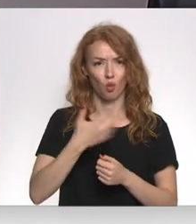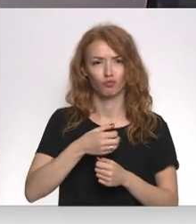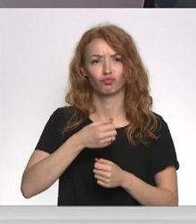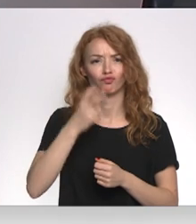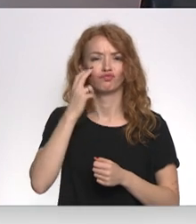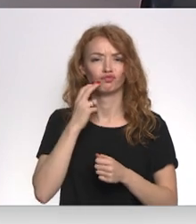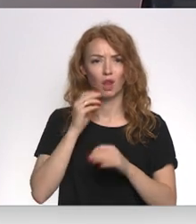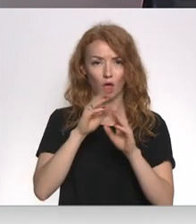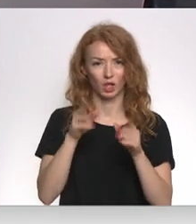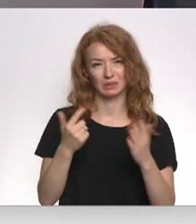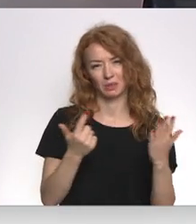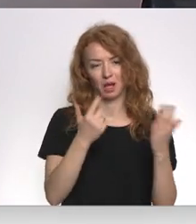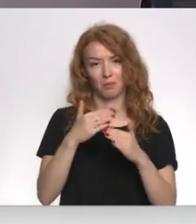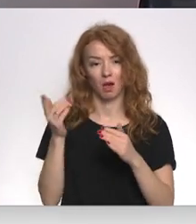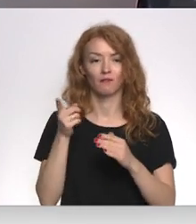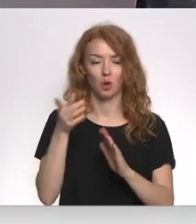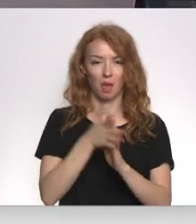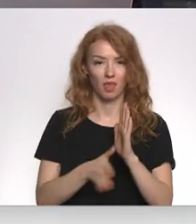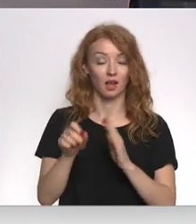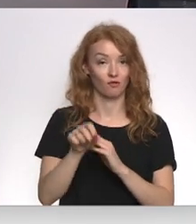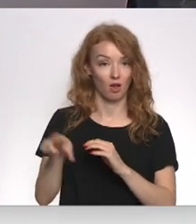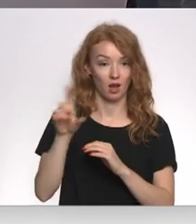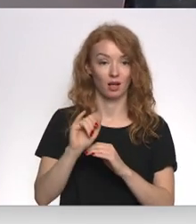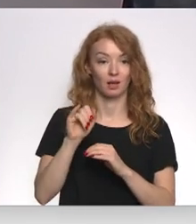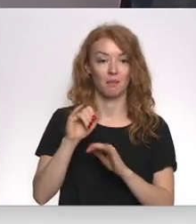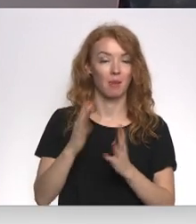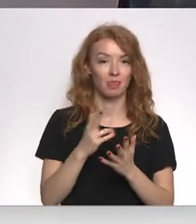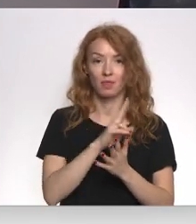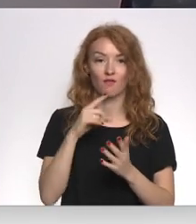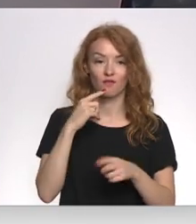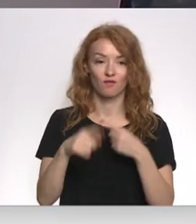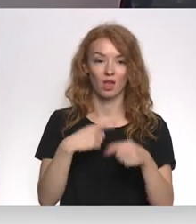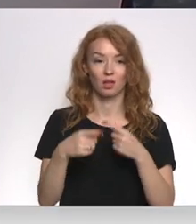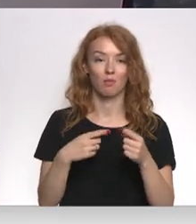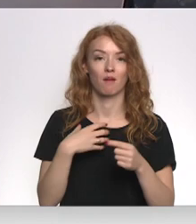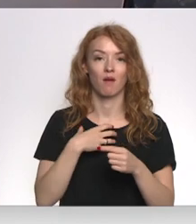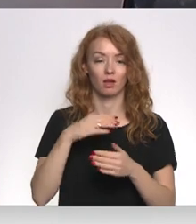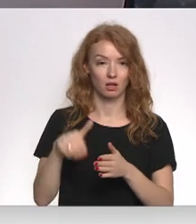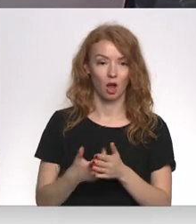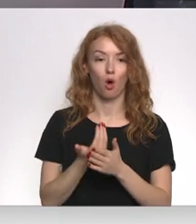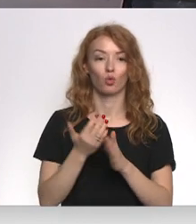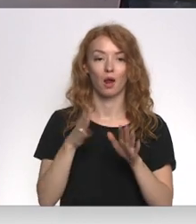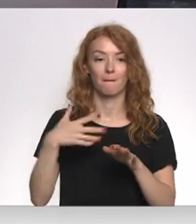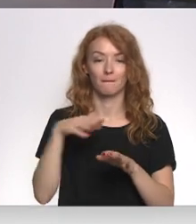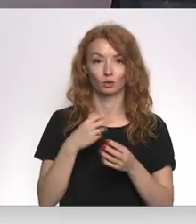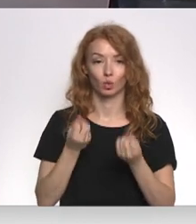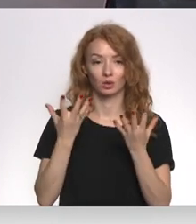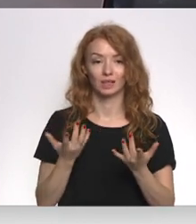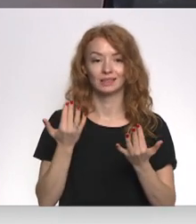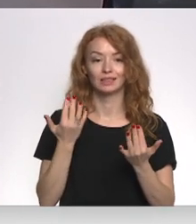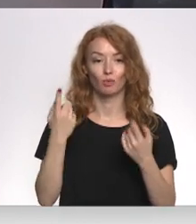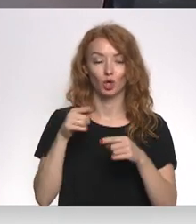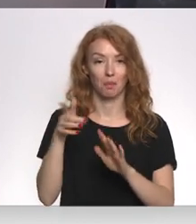7 gadiem, tajā gadījumā viņš patērēs noteikti vairāk. Bet nevienmēr ir nepieciešams tiešām jauns. Lai mēs noskaidrotu, cik